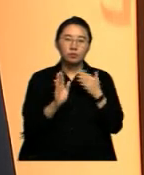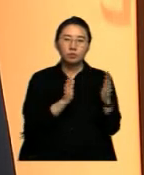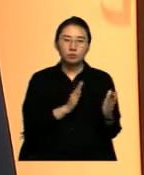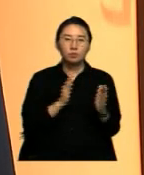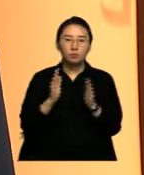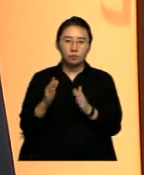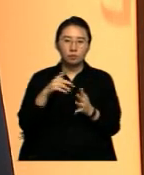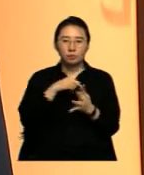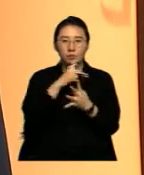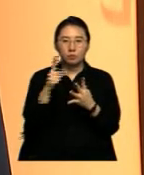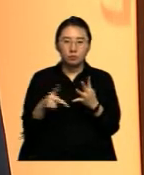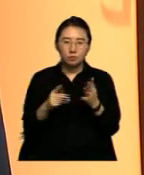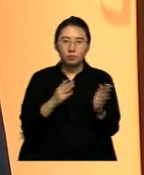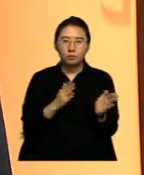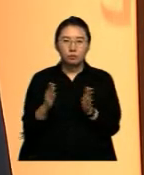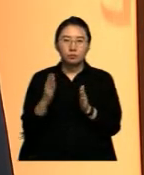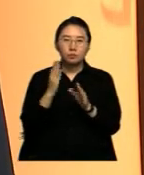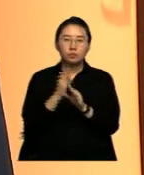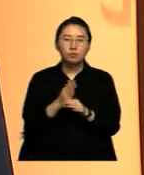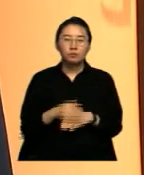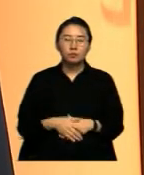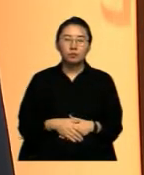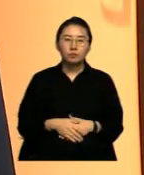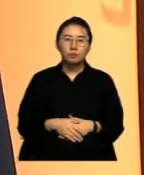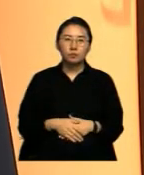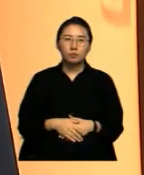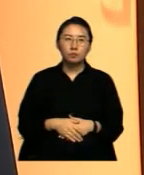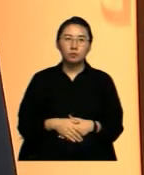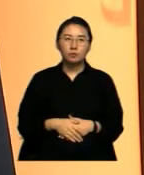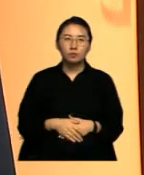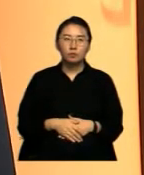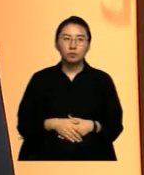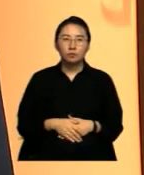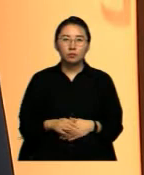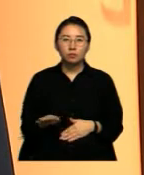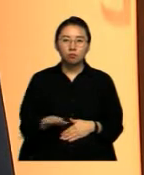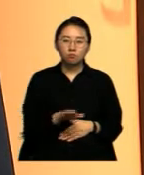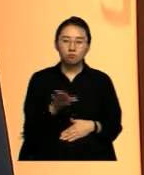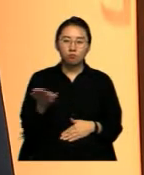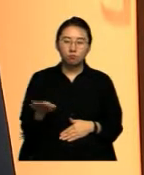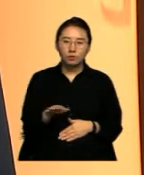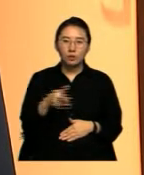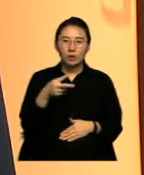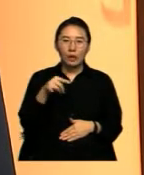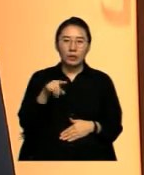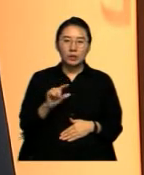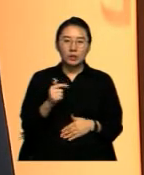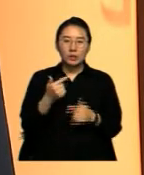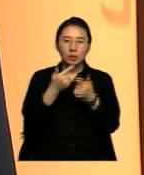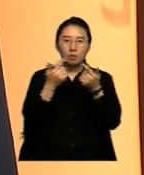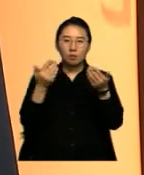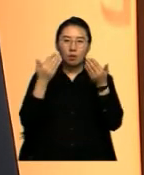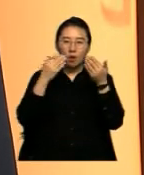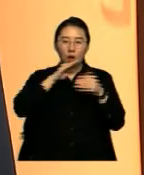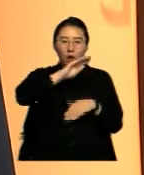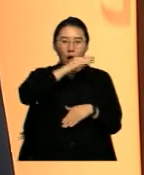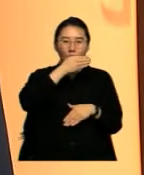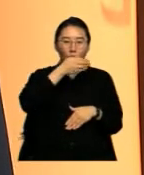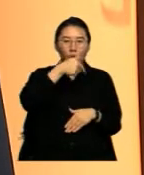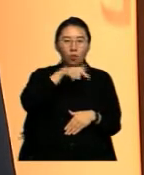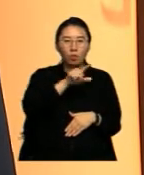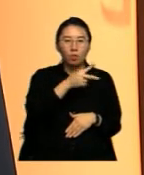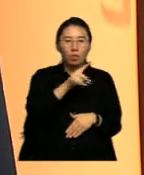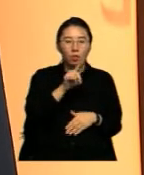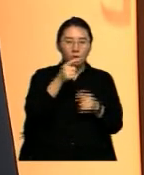준비하는 프로젝트를 추진하고 있습니다. 거기에 경기 북부 지역에 있는 대진대, 강원도에 있는